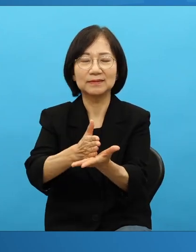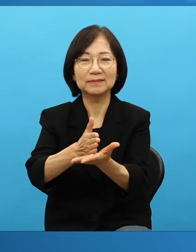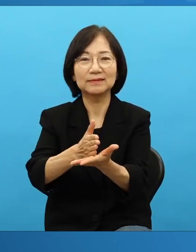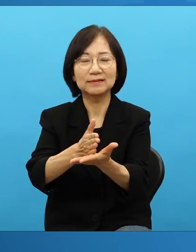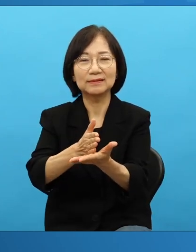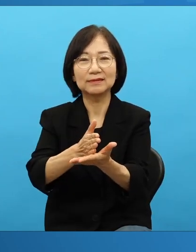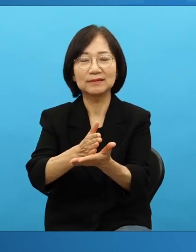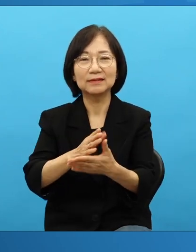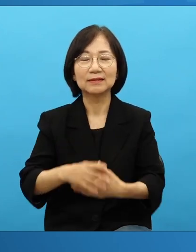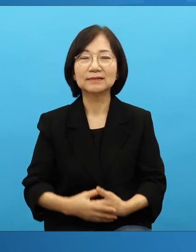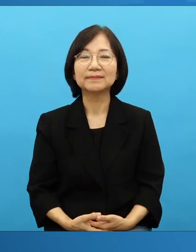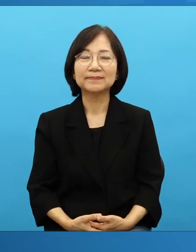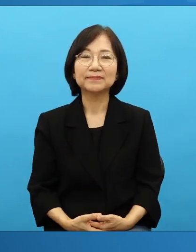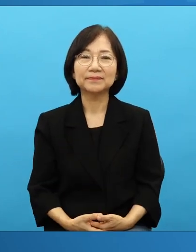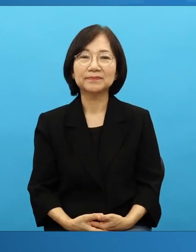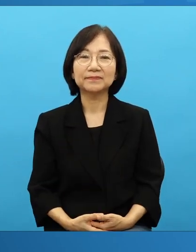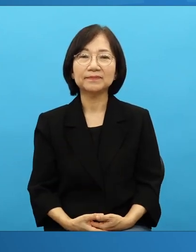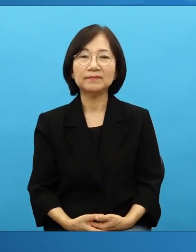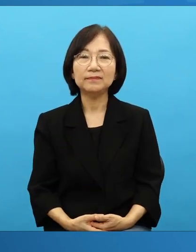하나님이